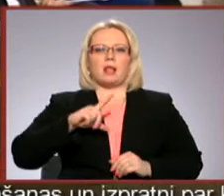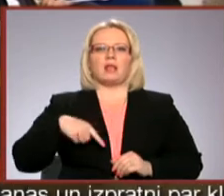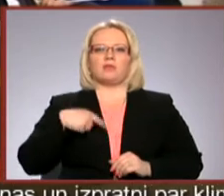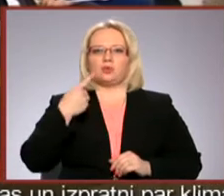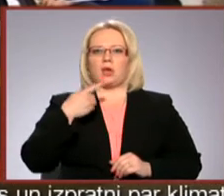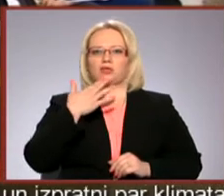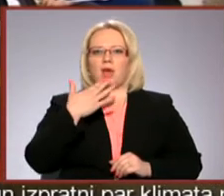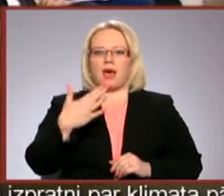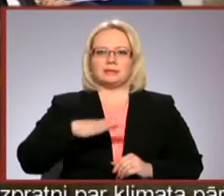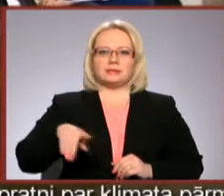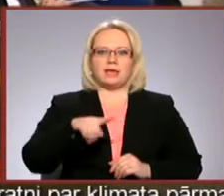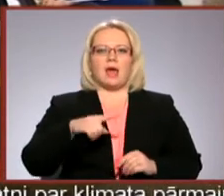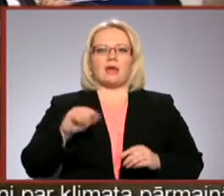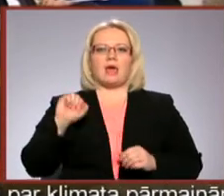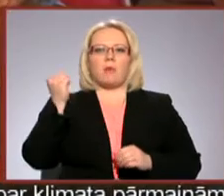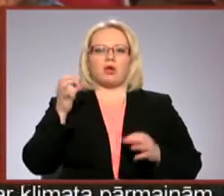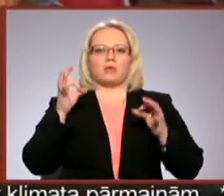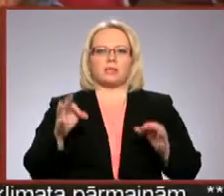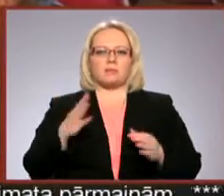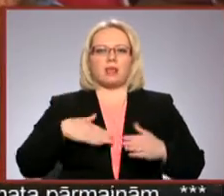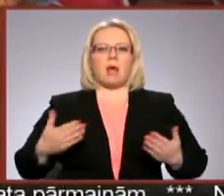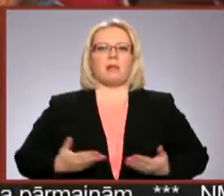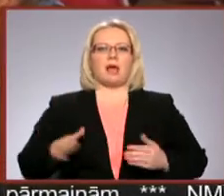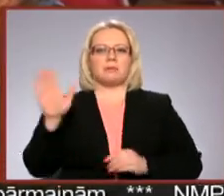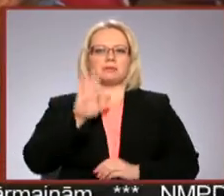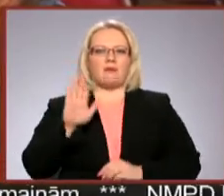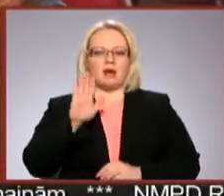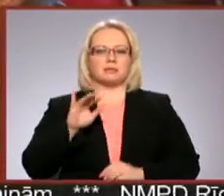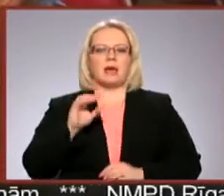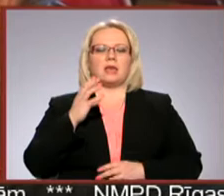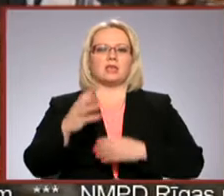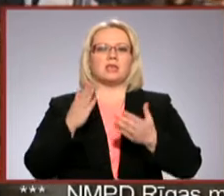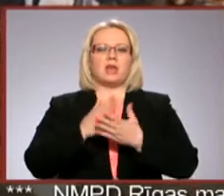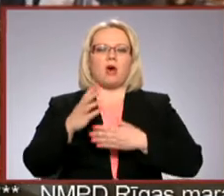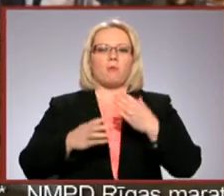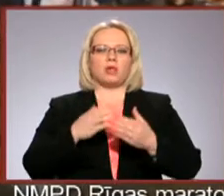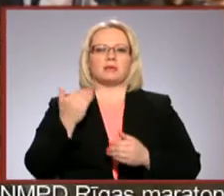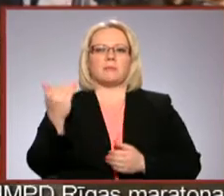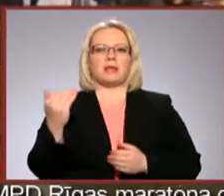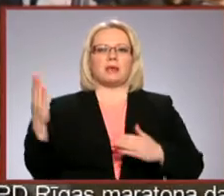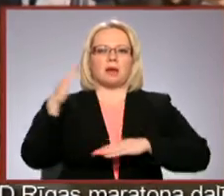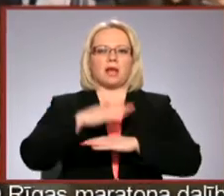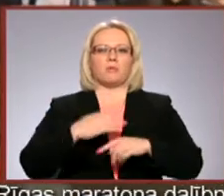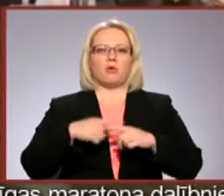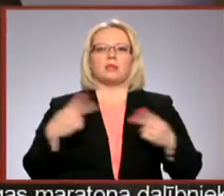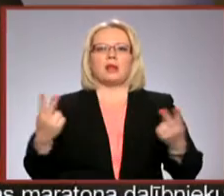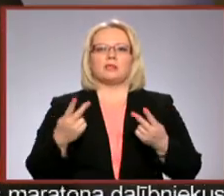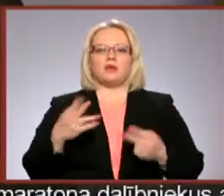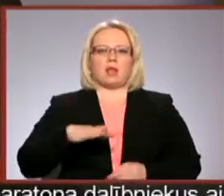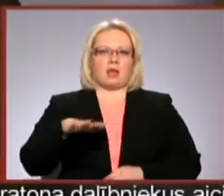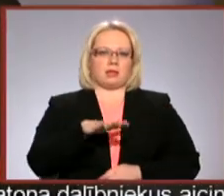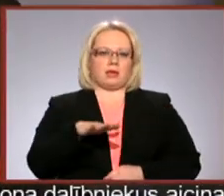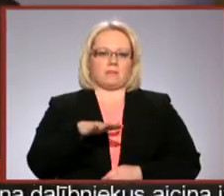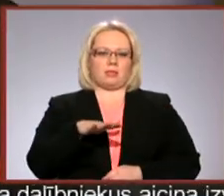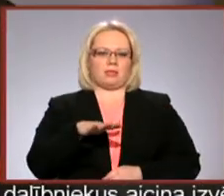nācija, demokrātija un tiesiskums, labklājības valsts, ģeopolitiskā piederība rietumiem un tradicionālā ģimene.